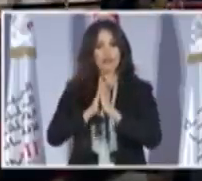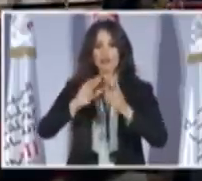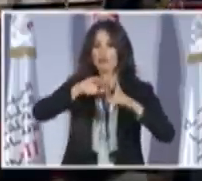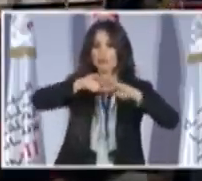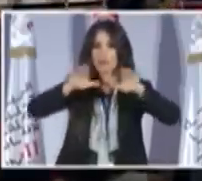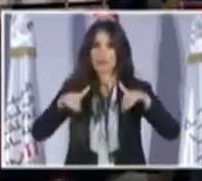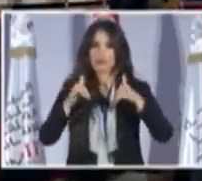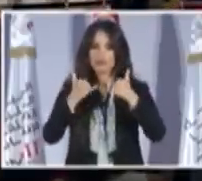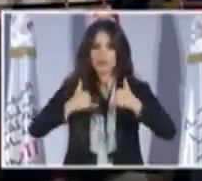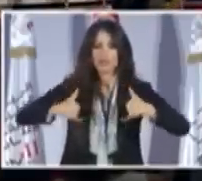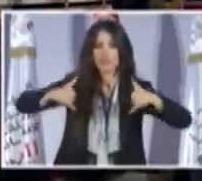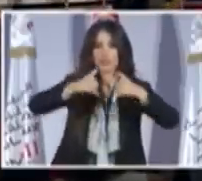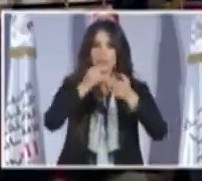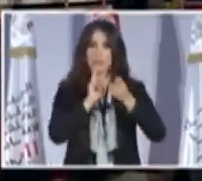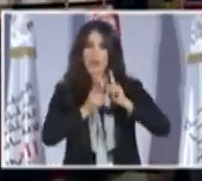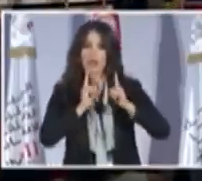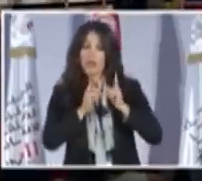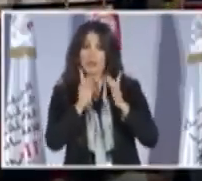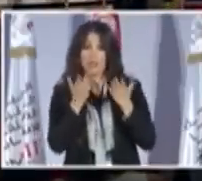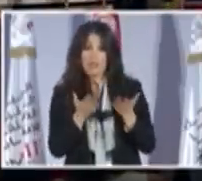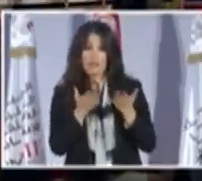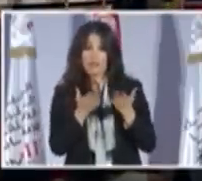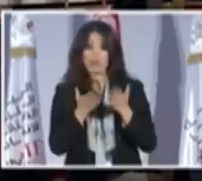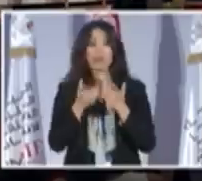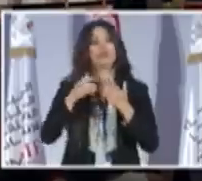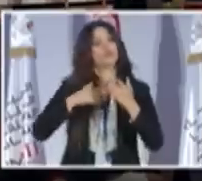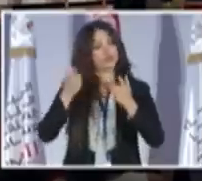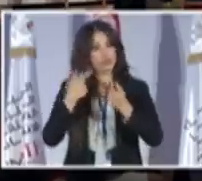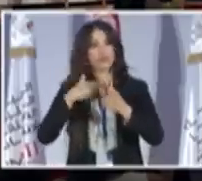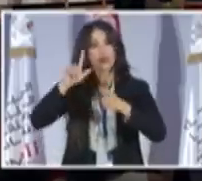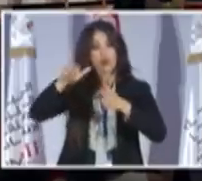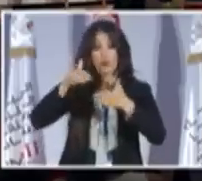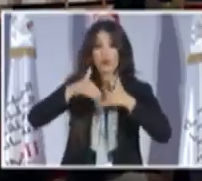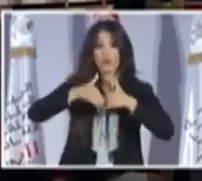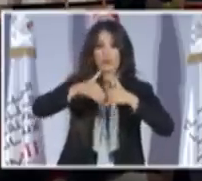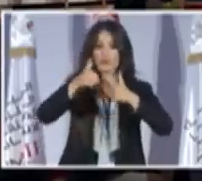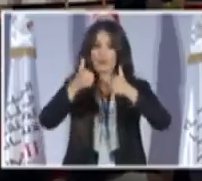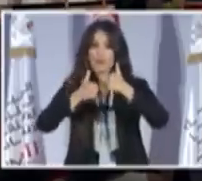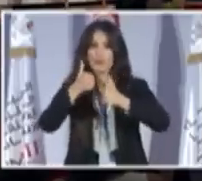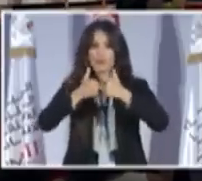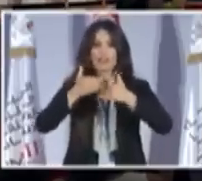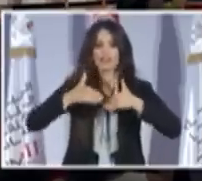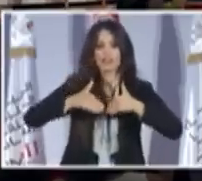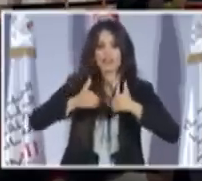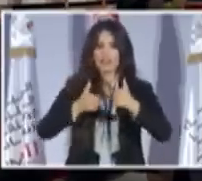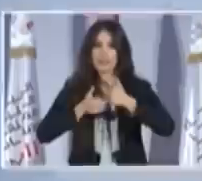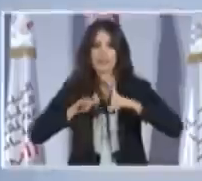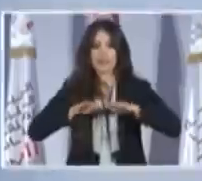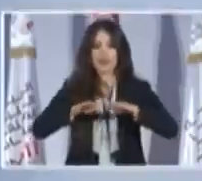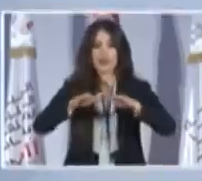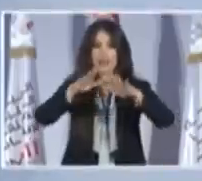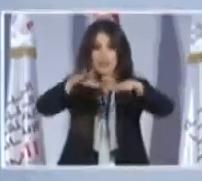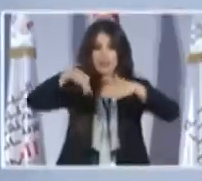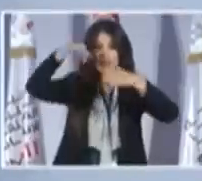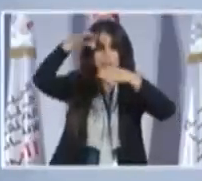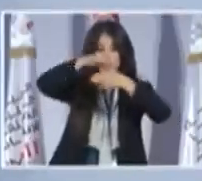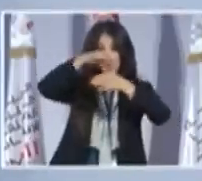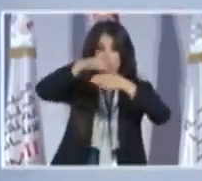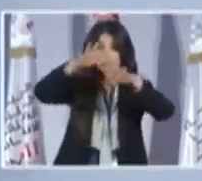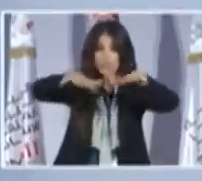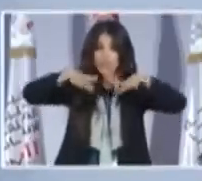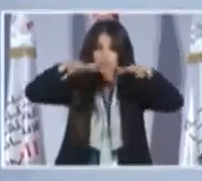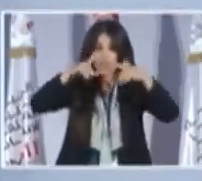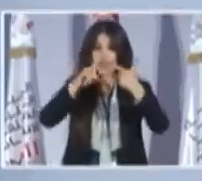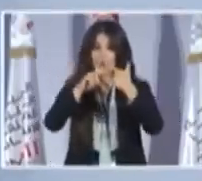الجلسه العامه للمحكمه الاداريه في هذه الحاله يكون هناك تزامن بين الانتخابات الرئاسيه والانتخابات التشريعيه